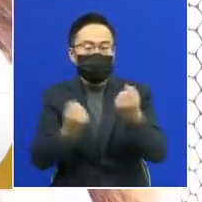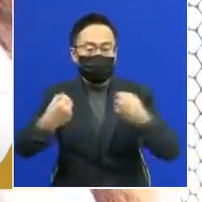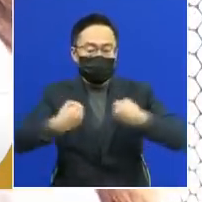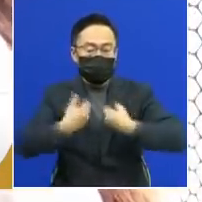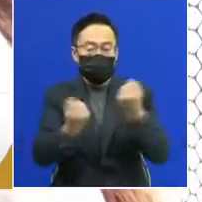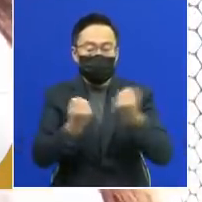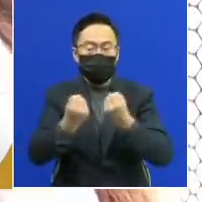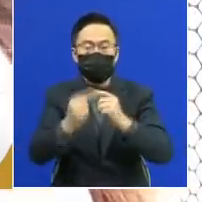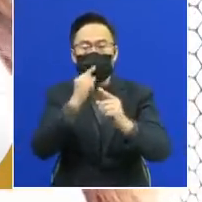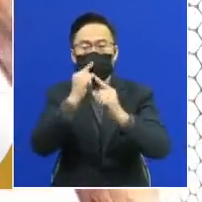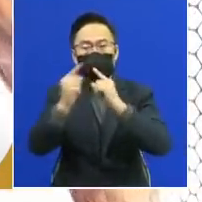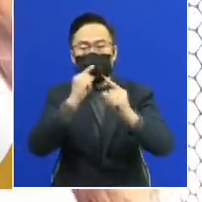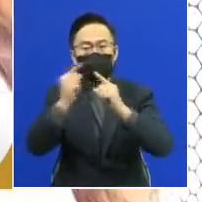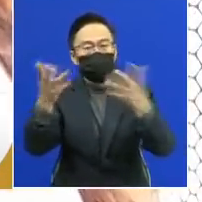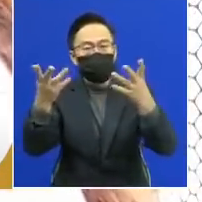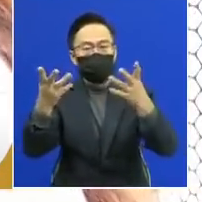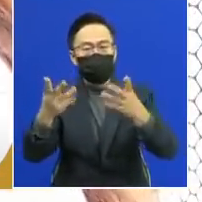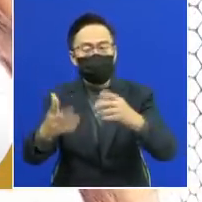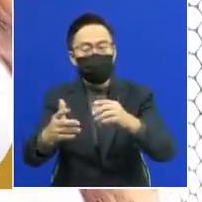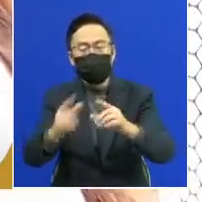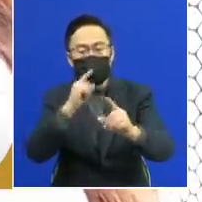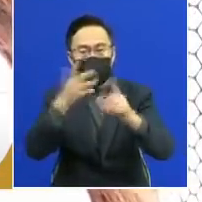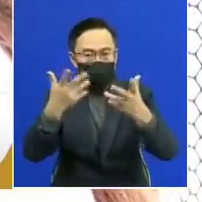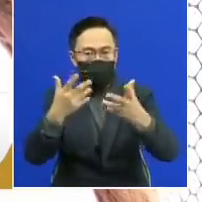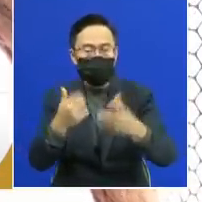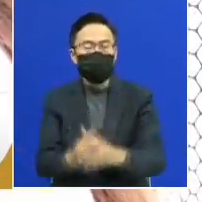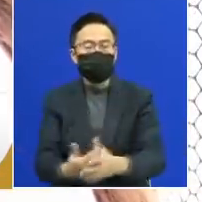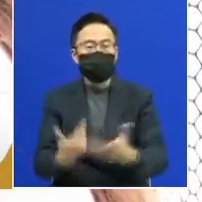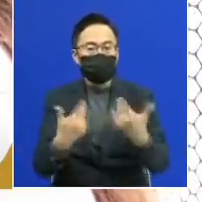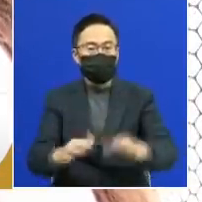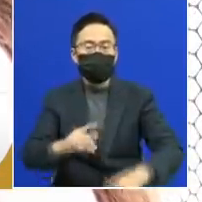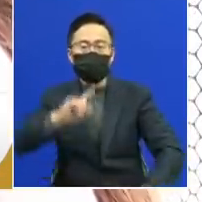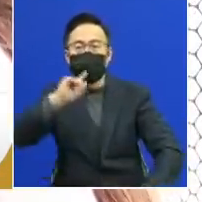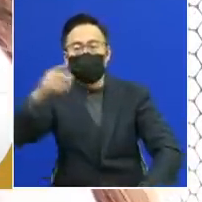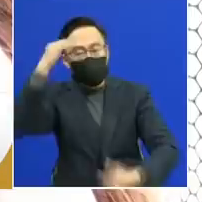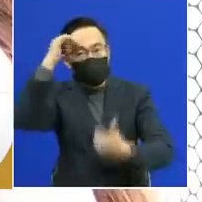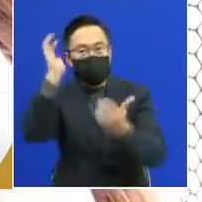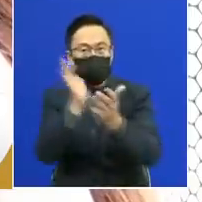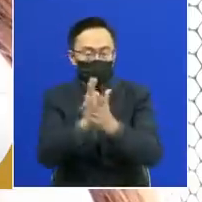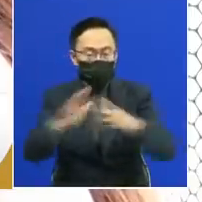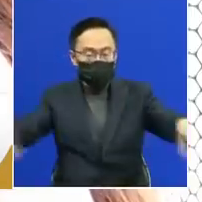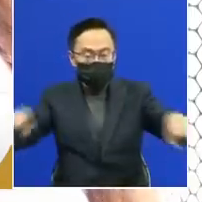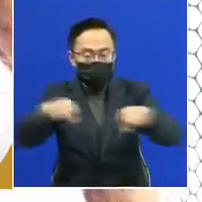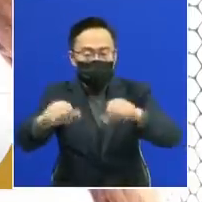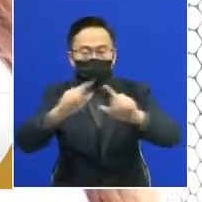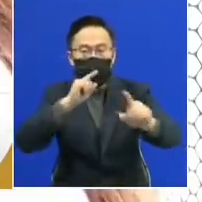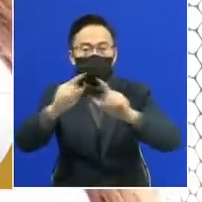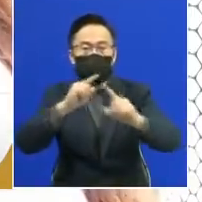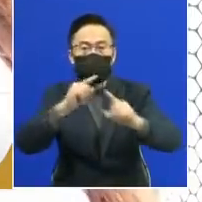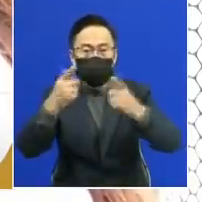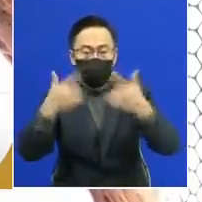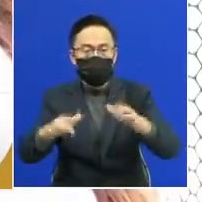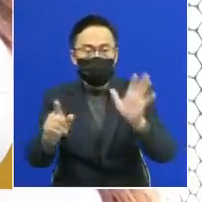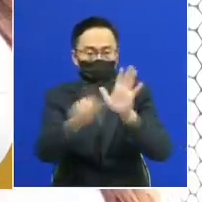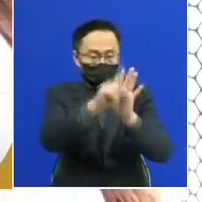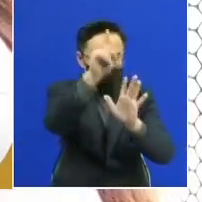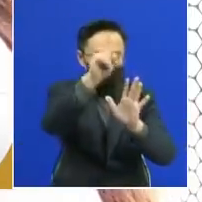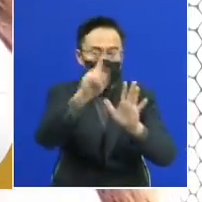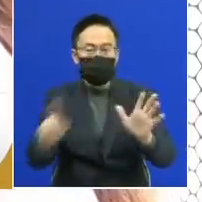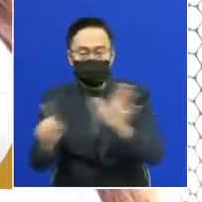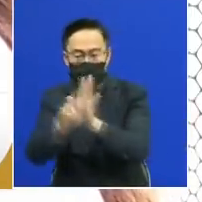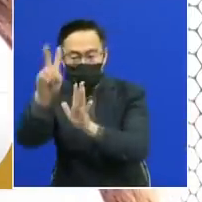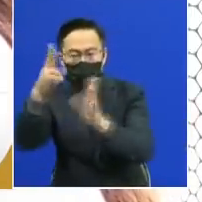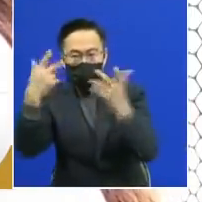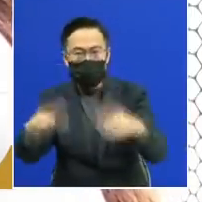อีกครั้งที่สองเพื่อจะไปไกล่เกลี่ยกันเพื่อจะไปขอลดอะไรอย่างเงี้ยค่ะแล้วทีเนี้ยน้องเขาก็ไม่ไปค่ะครั้งที่สอง